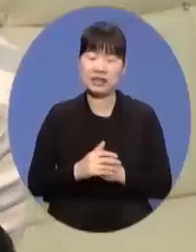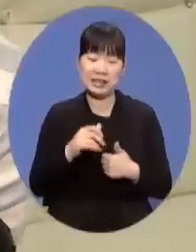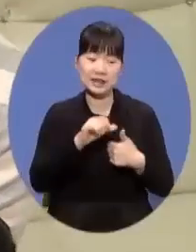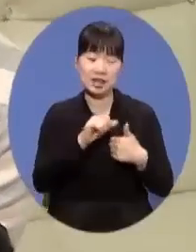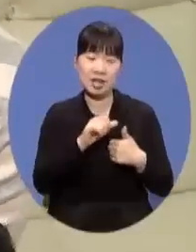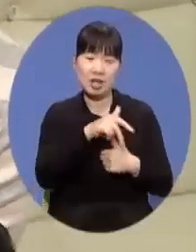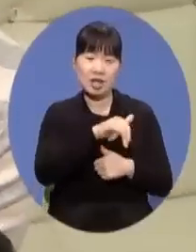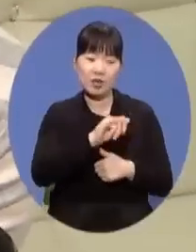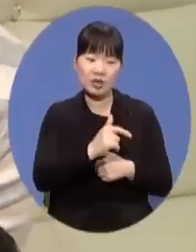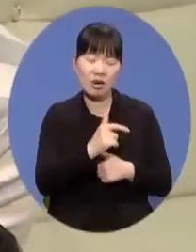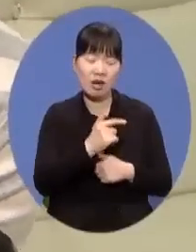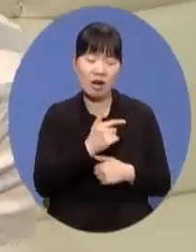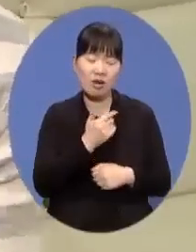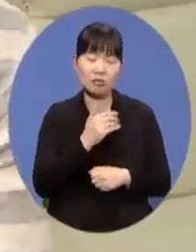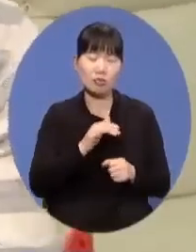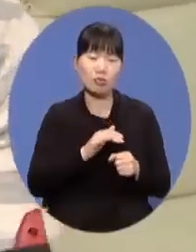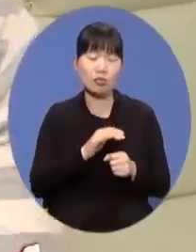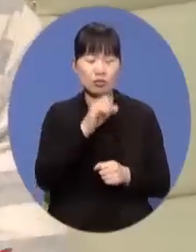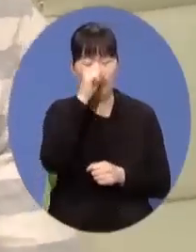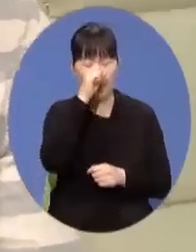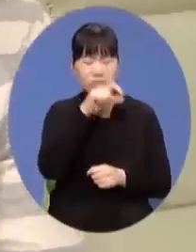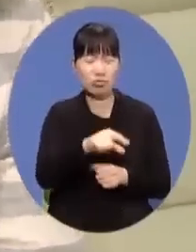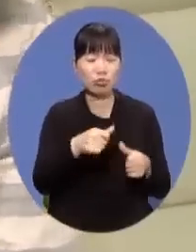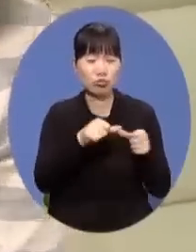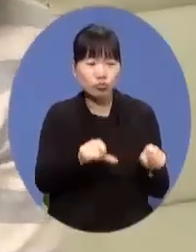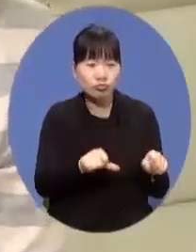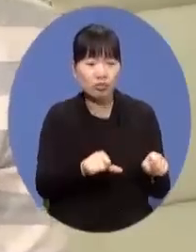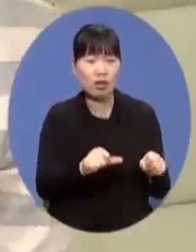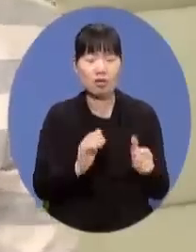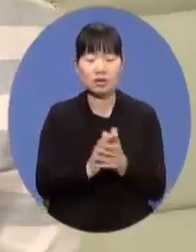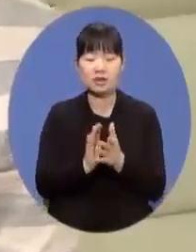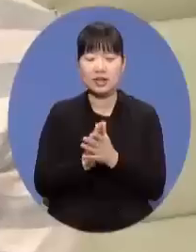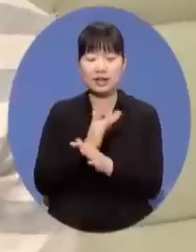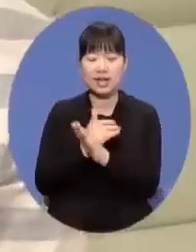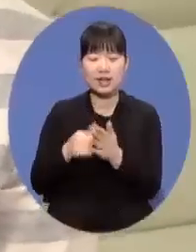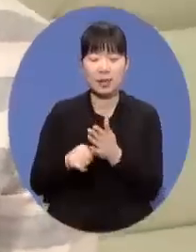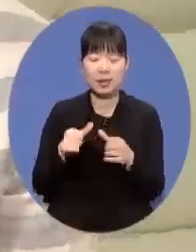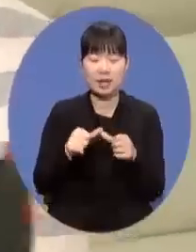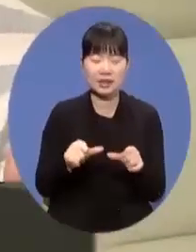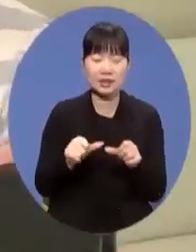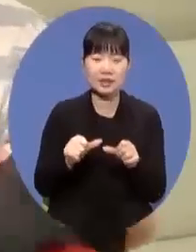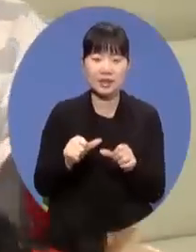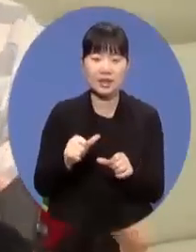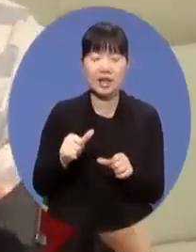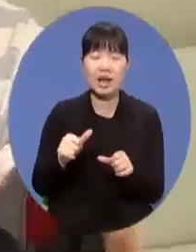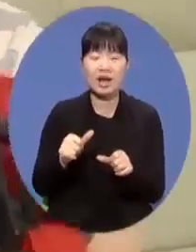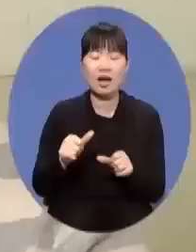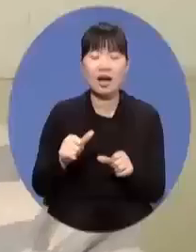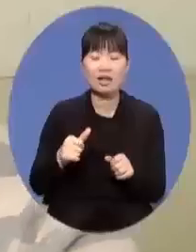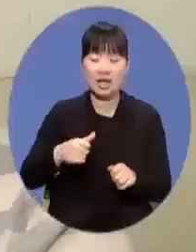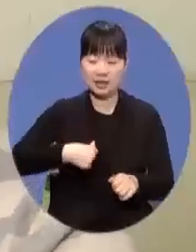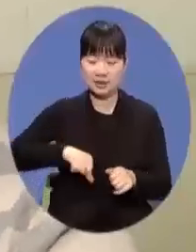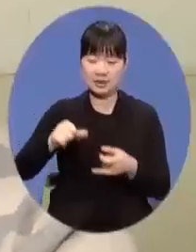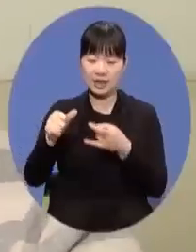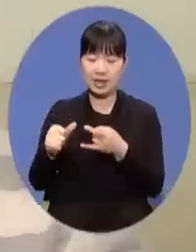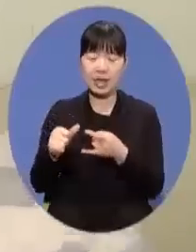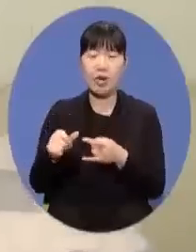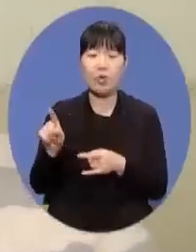지원이가 아끼는 건데 부서져 버렸어? 친구의 장난감을 망가뜨린 아이에게 엄마는 어떤 반응을